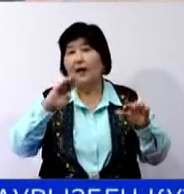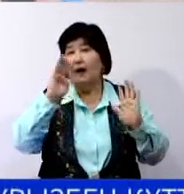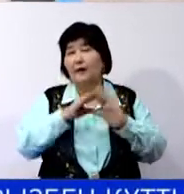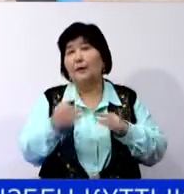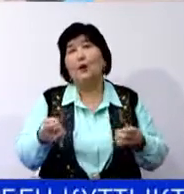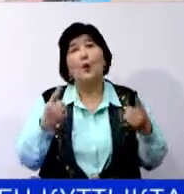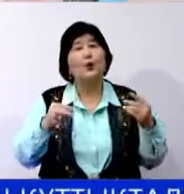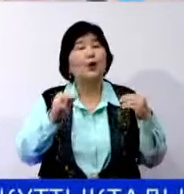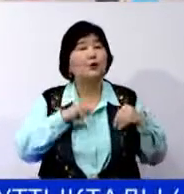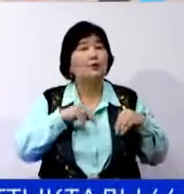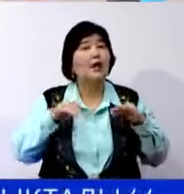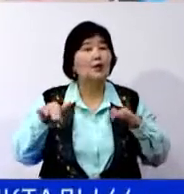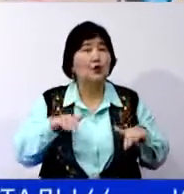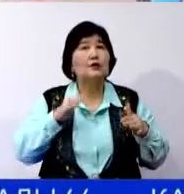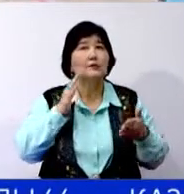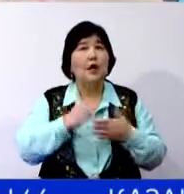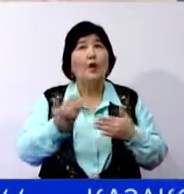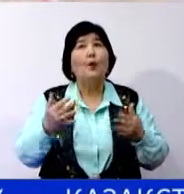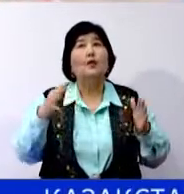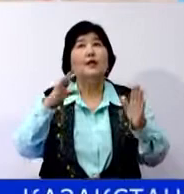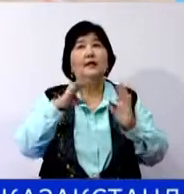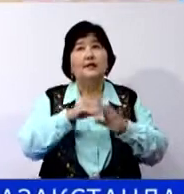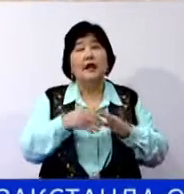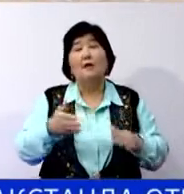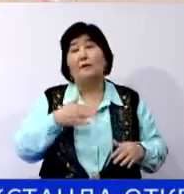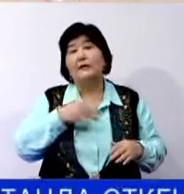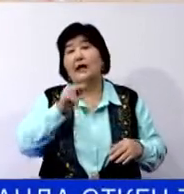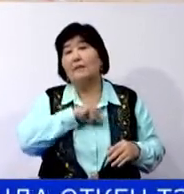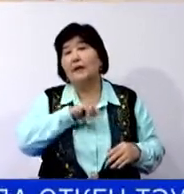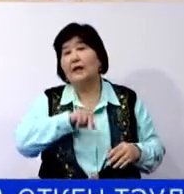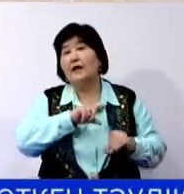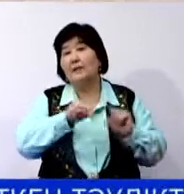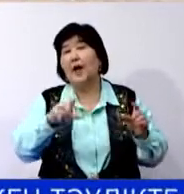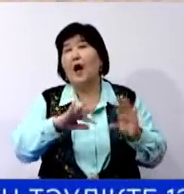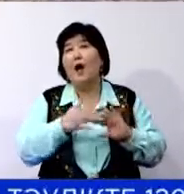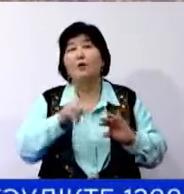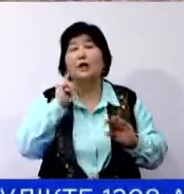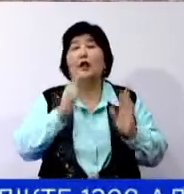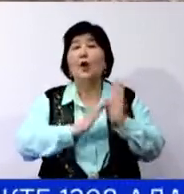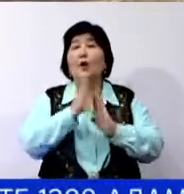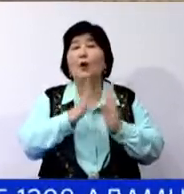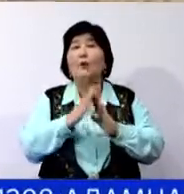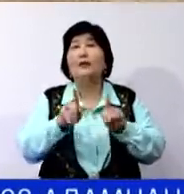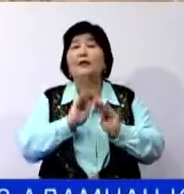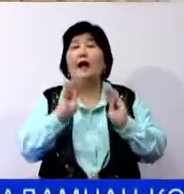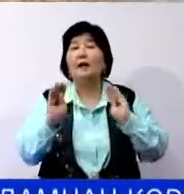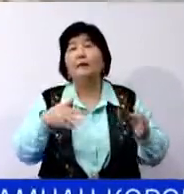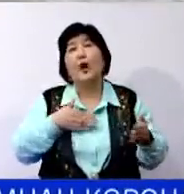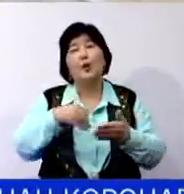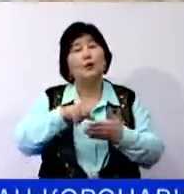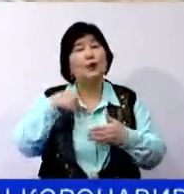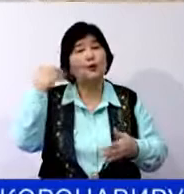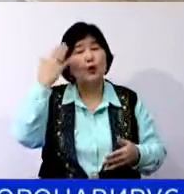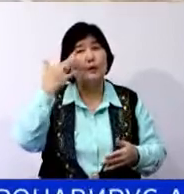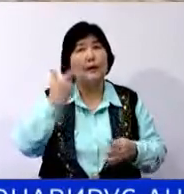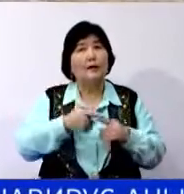үлкен жұмыстар, ауқымды жұмыстар жүргізіліп жатыр. Оның ішінде біздің мекемемізден мына ауданды көгалдандыруға, абаттандыруға үлес қосу мақсатында